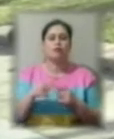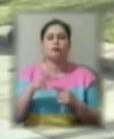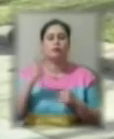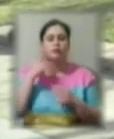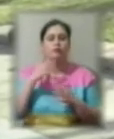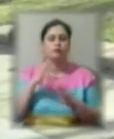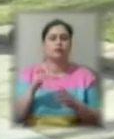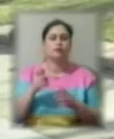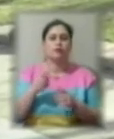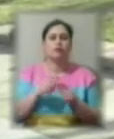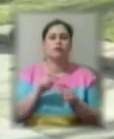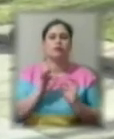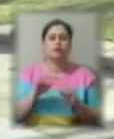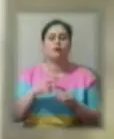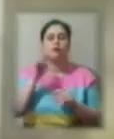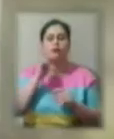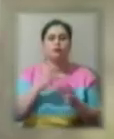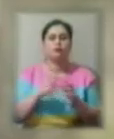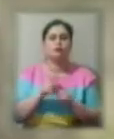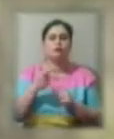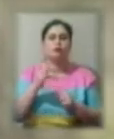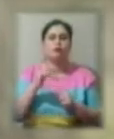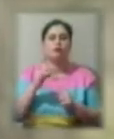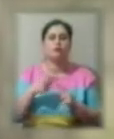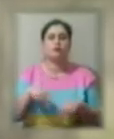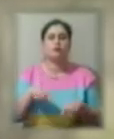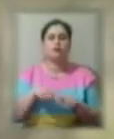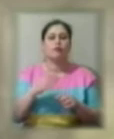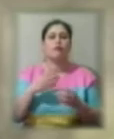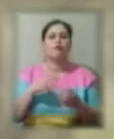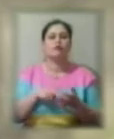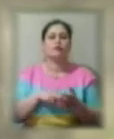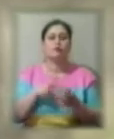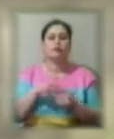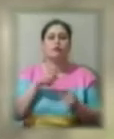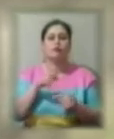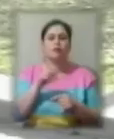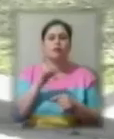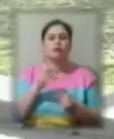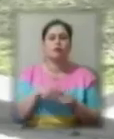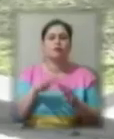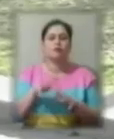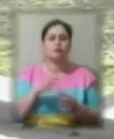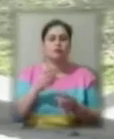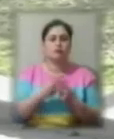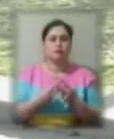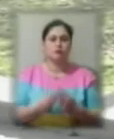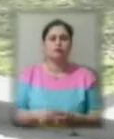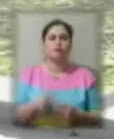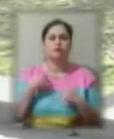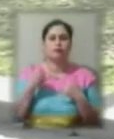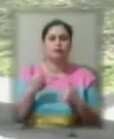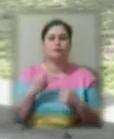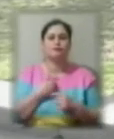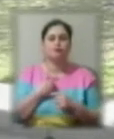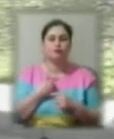Україні, говорить, започаткував громадську організацію, яка виступає проти катувань у місцях позбавлення волі. Зараз я